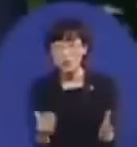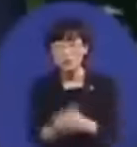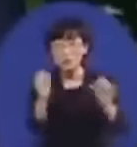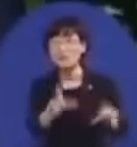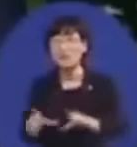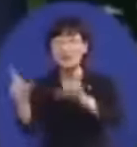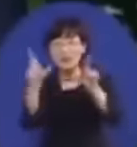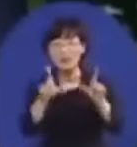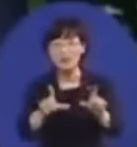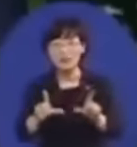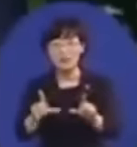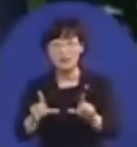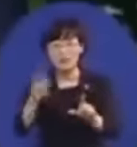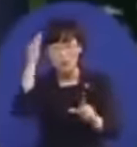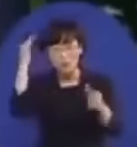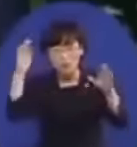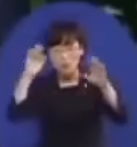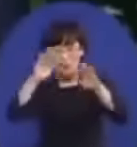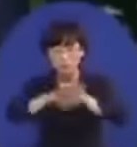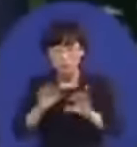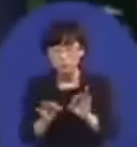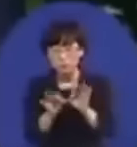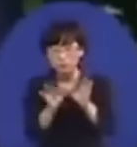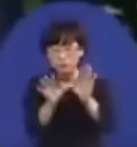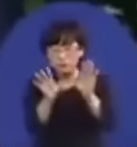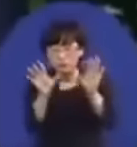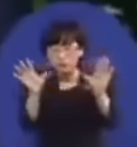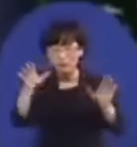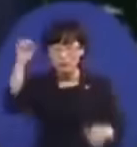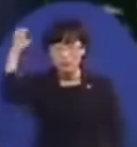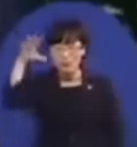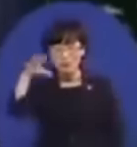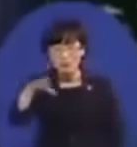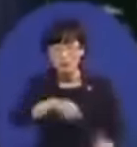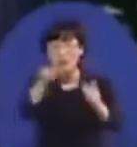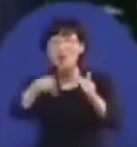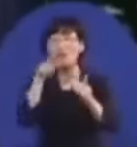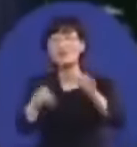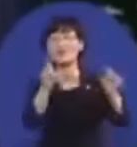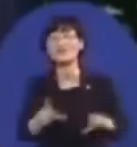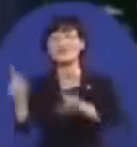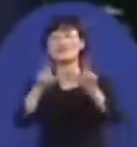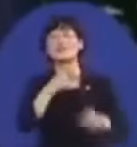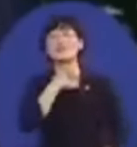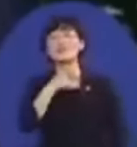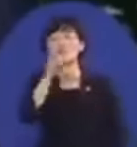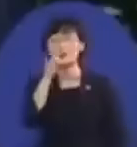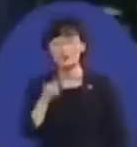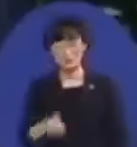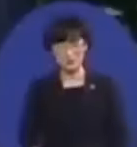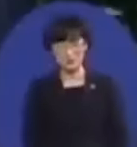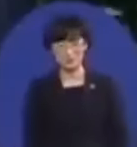삶의 어두움이 사라지고 빛 가운데 살기를 원하시는 것입니다.